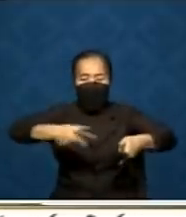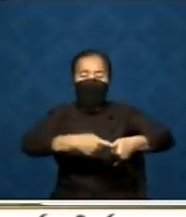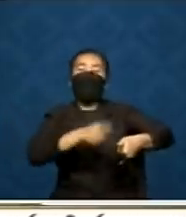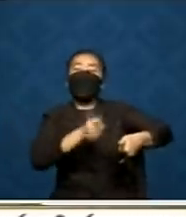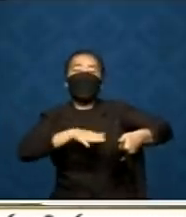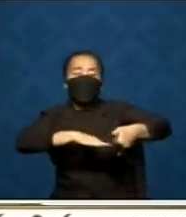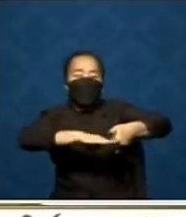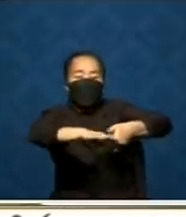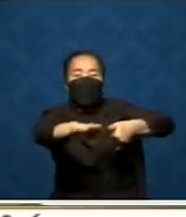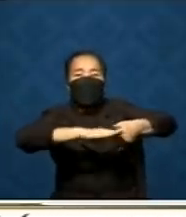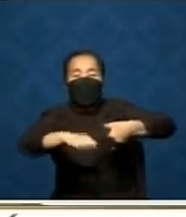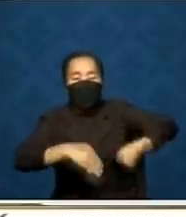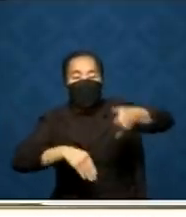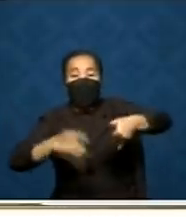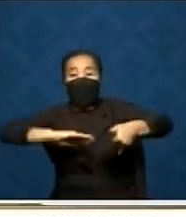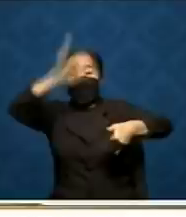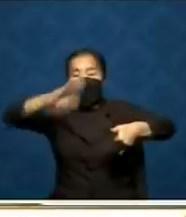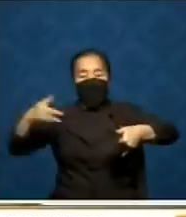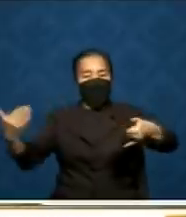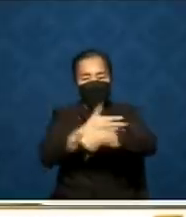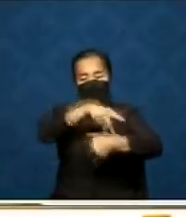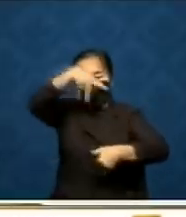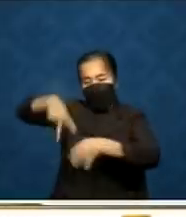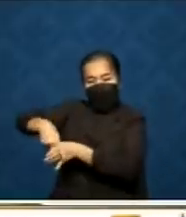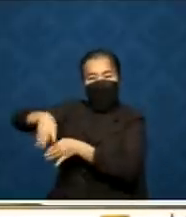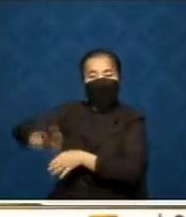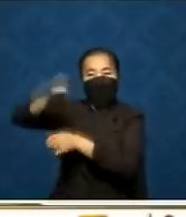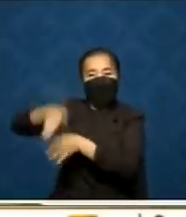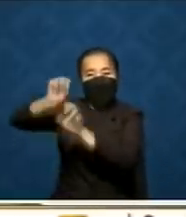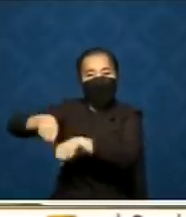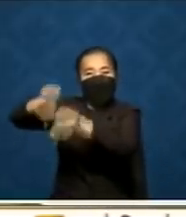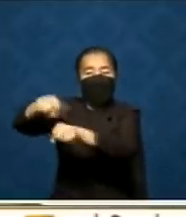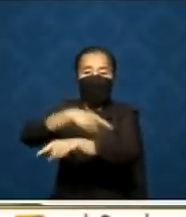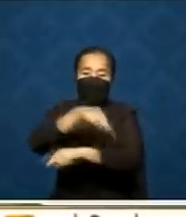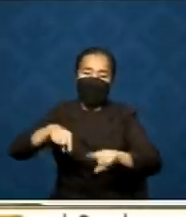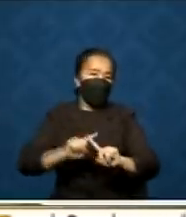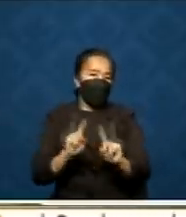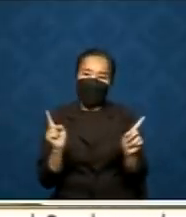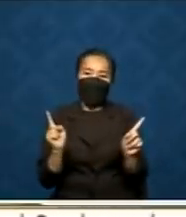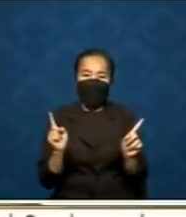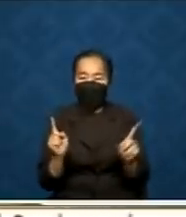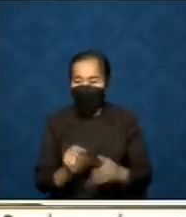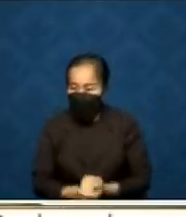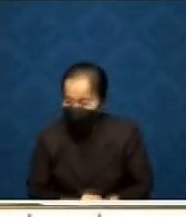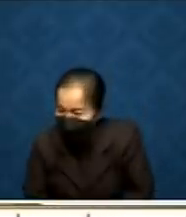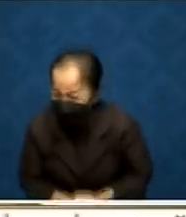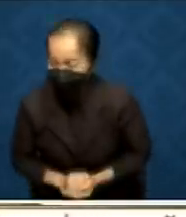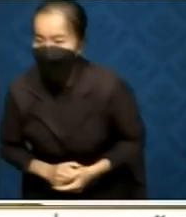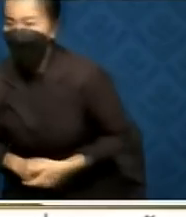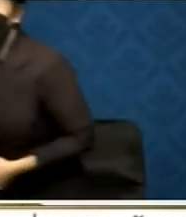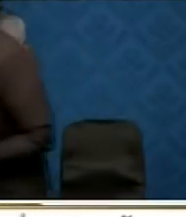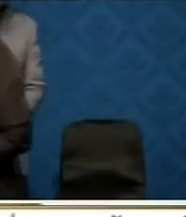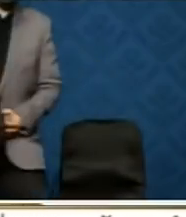นี้แหละพอจะขึ้นภูเขาต้องรอกี่ตัว 1พร้อมมันต้องใช้ความสามารถคนละอย่างท่านนายก